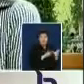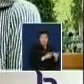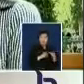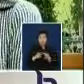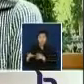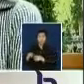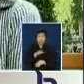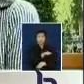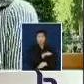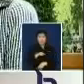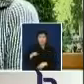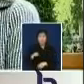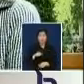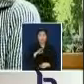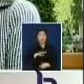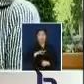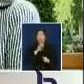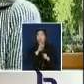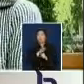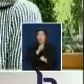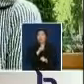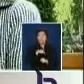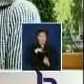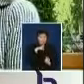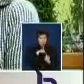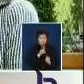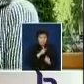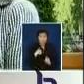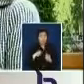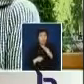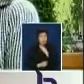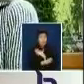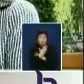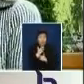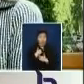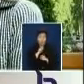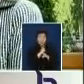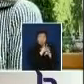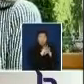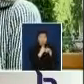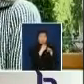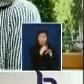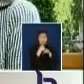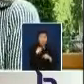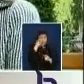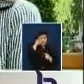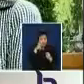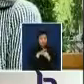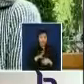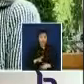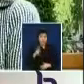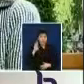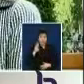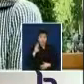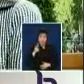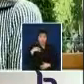รมของนักธุรกิจก็มีความพึงพอใจค่ะเพราะว่าเป็นโอกาสที่เราจะได้แลกเปลี่ยนแล้วก็พบปะในเรื่องของภาคเอกชน